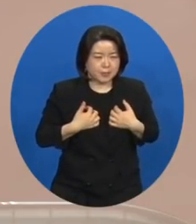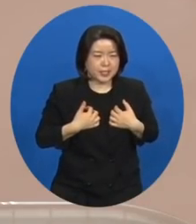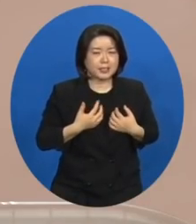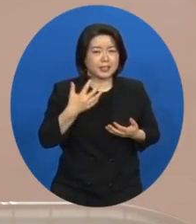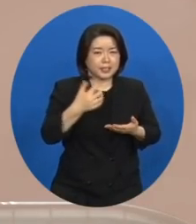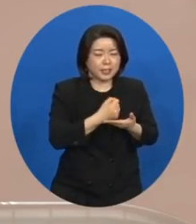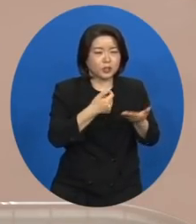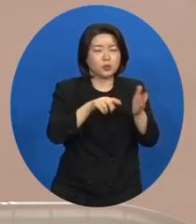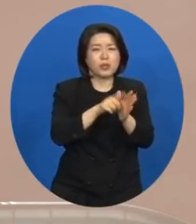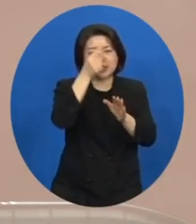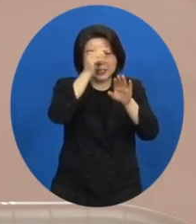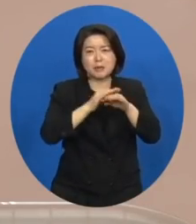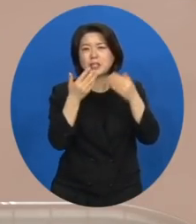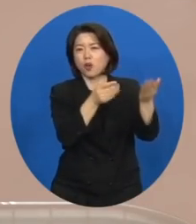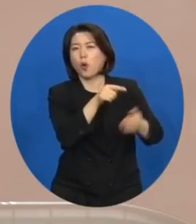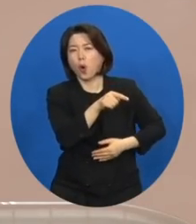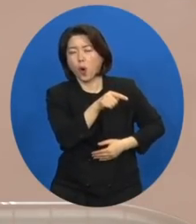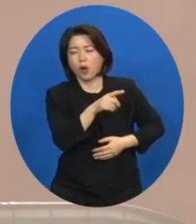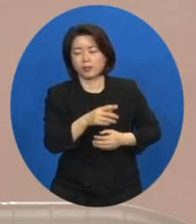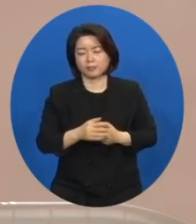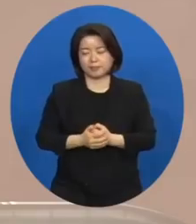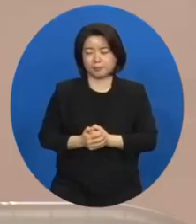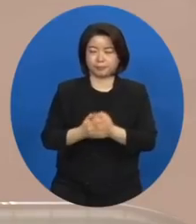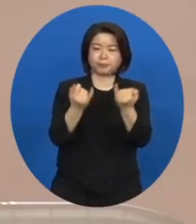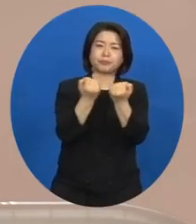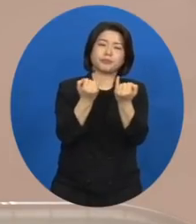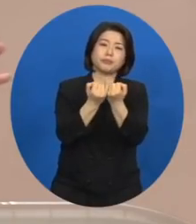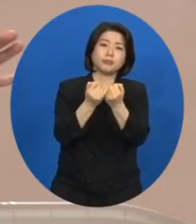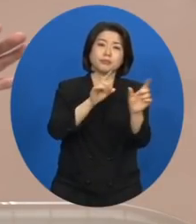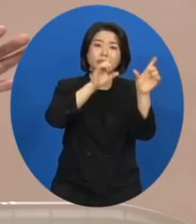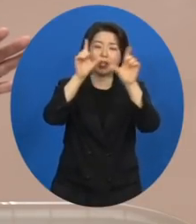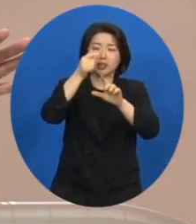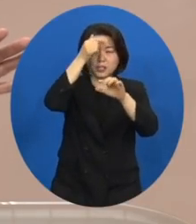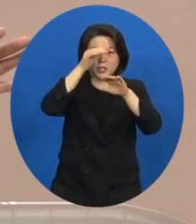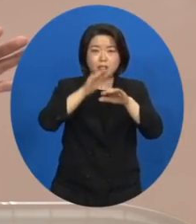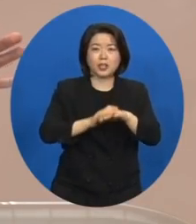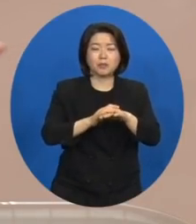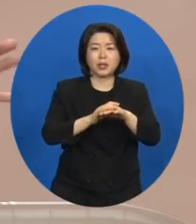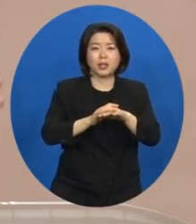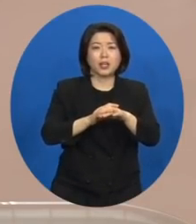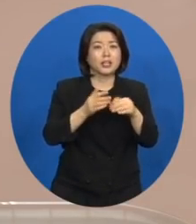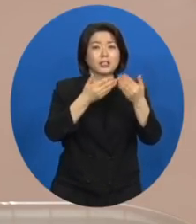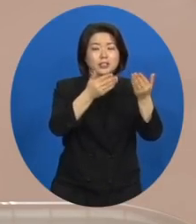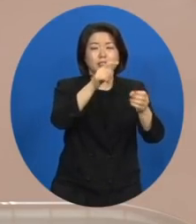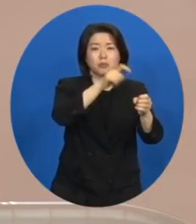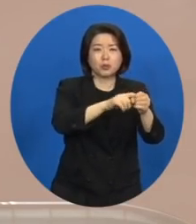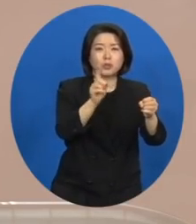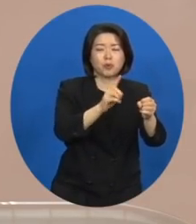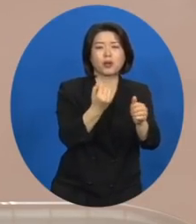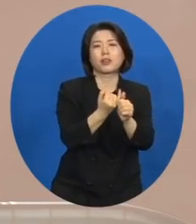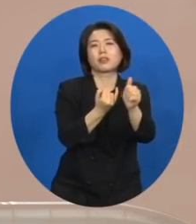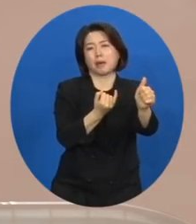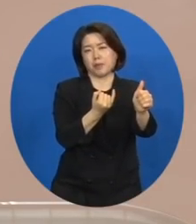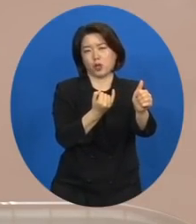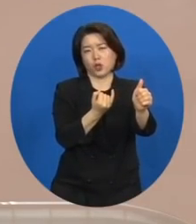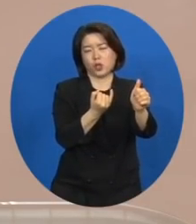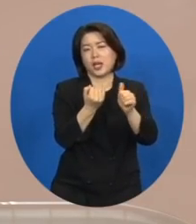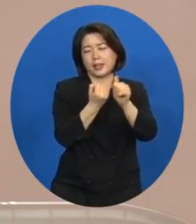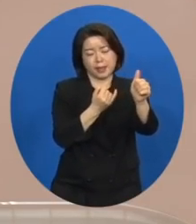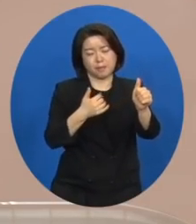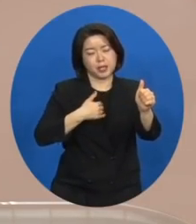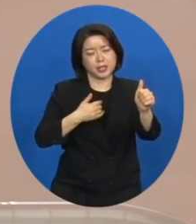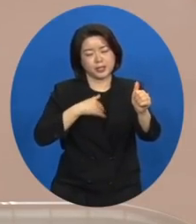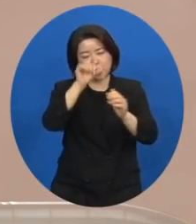2 열매 삶이 그렇게 목말랐던 이유 남편을 예배 1 남편이 내 인생을 바꿔줄 거야 내